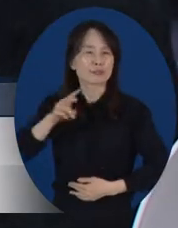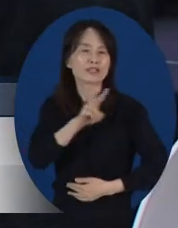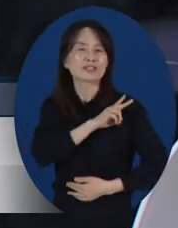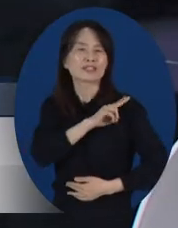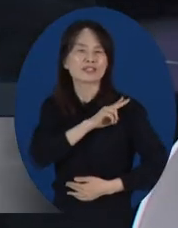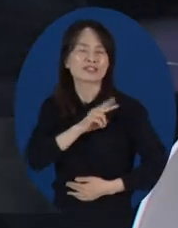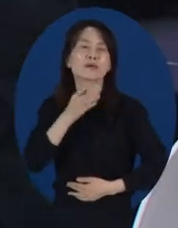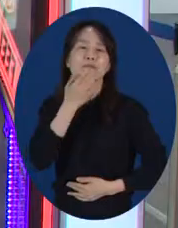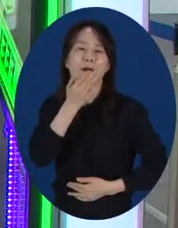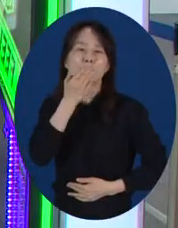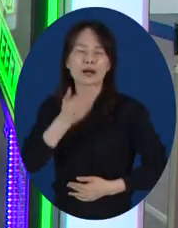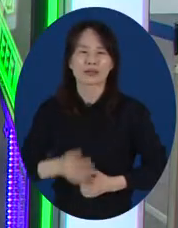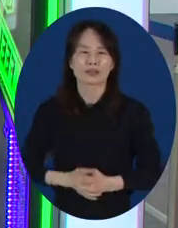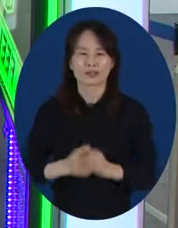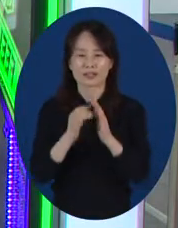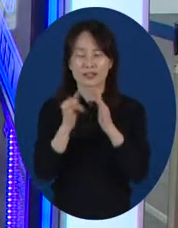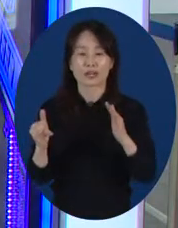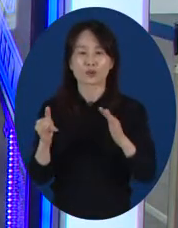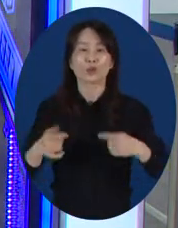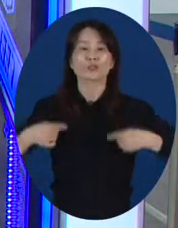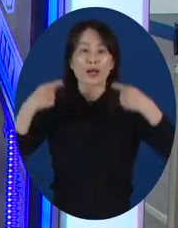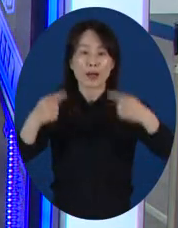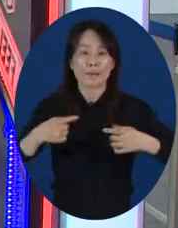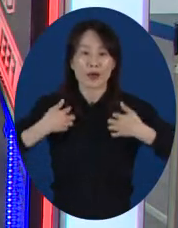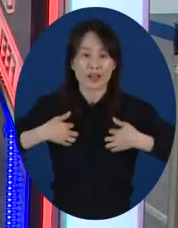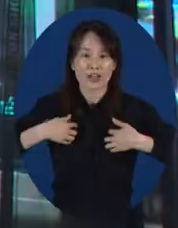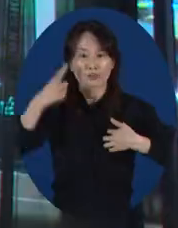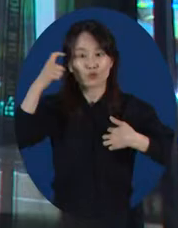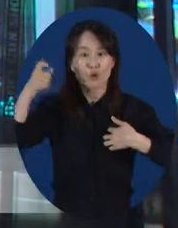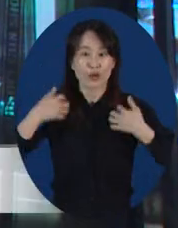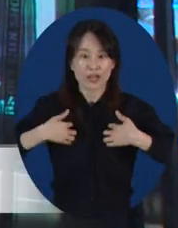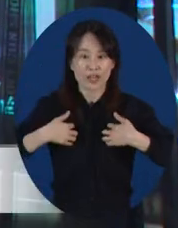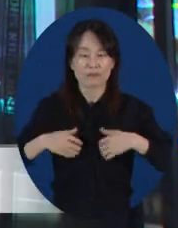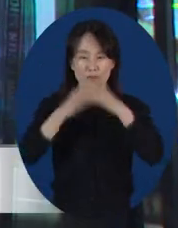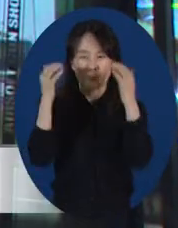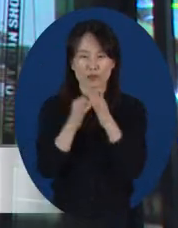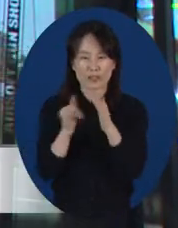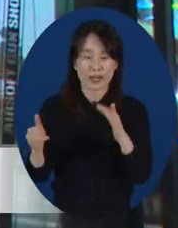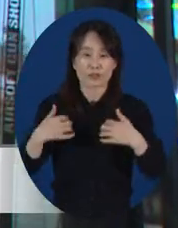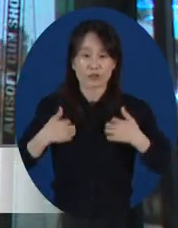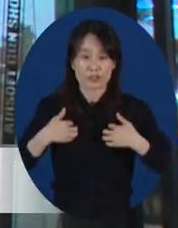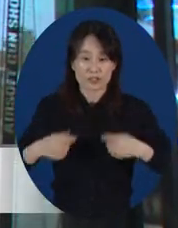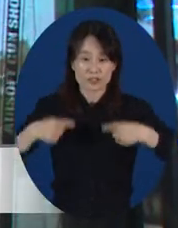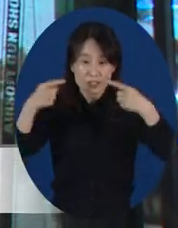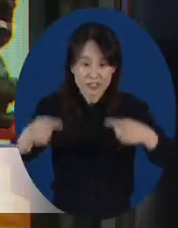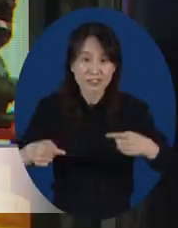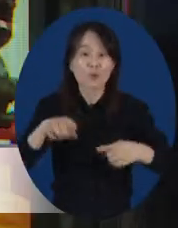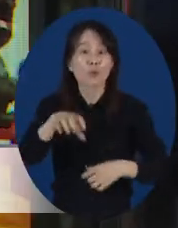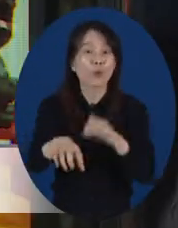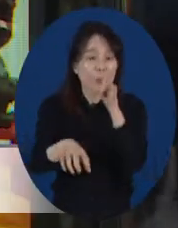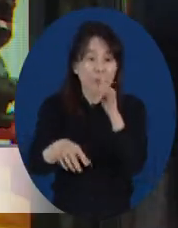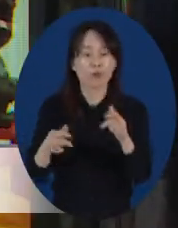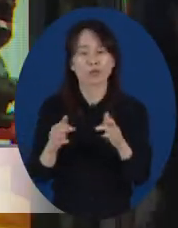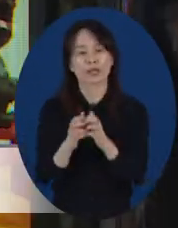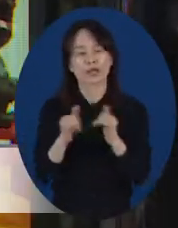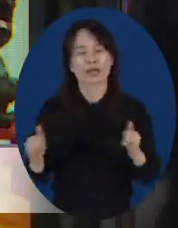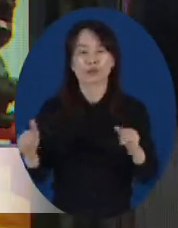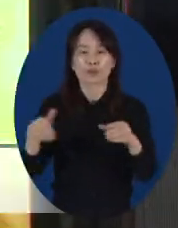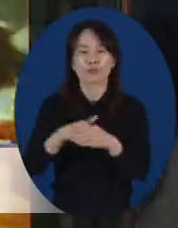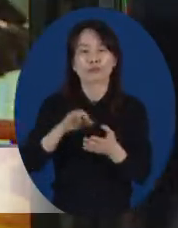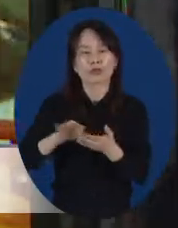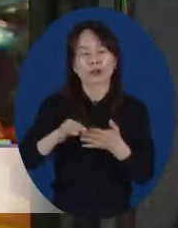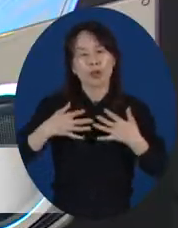하더라도 2등까지는. 가족형 체험 게임, 추억의 게임 등 온 가족이 즐길 수 있는 코너는 물론이고 장애인 등